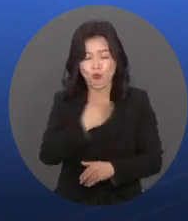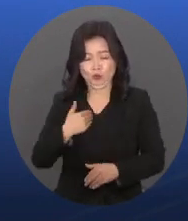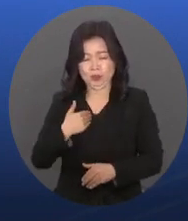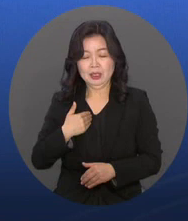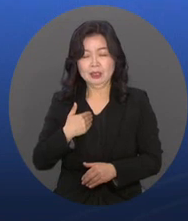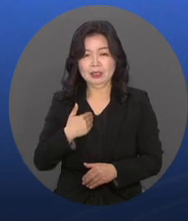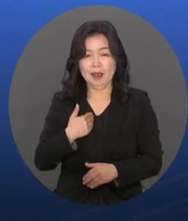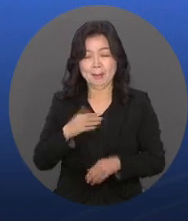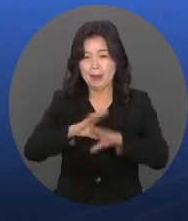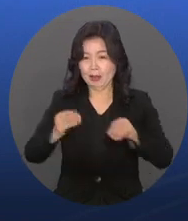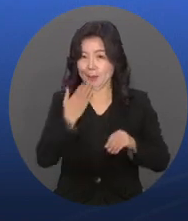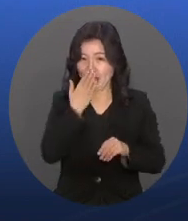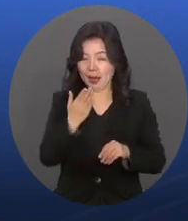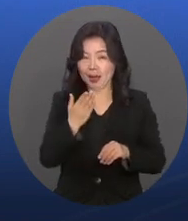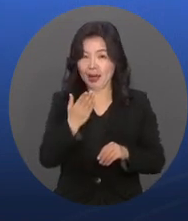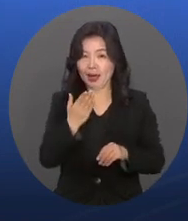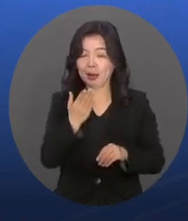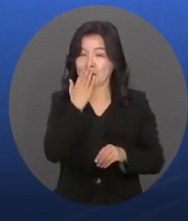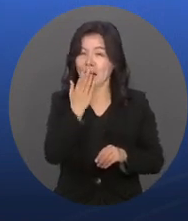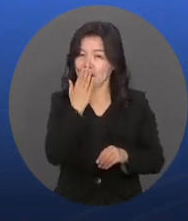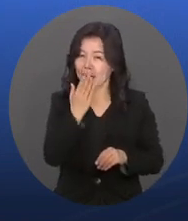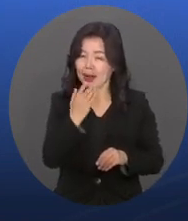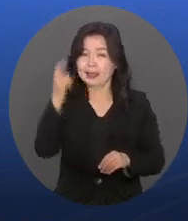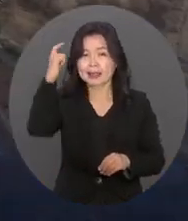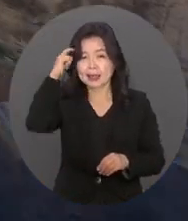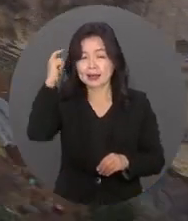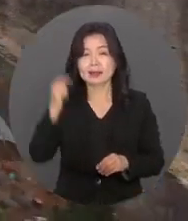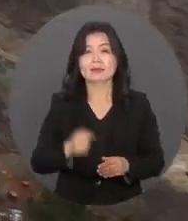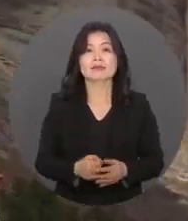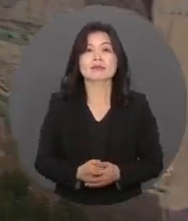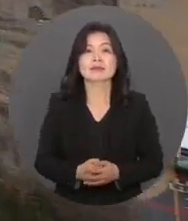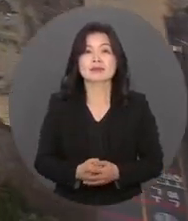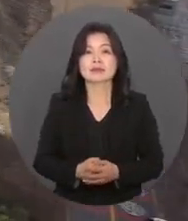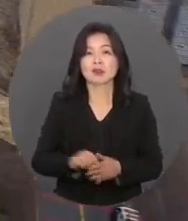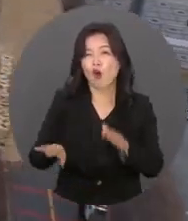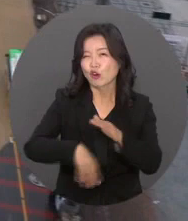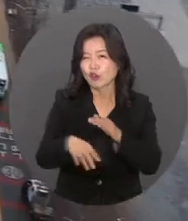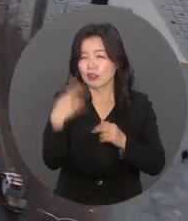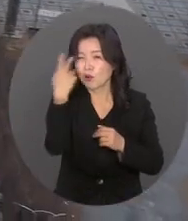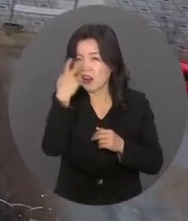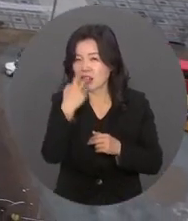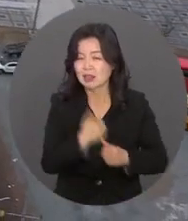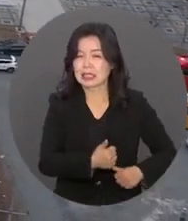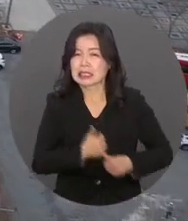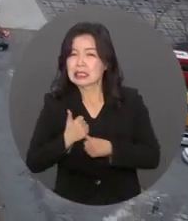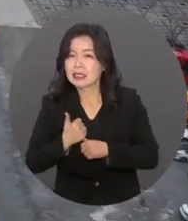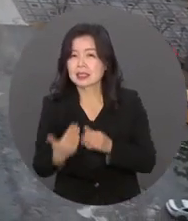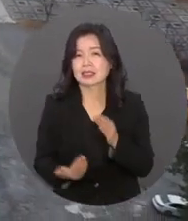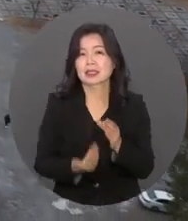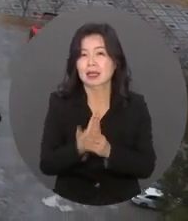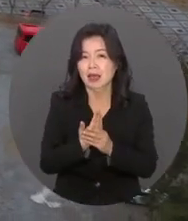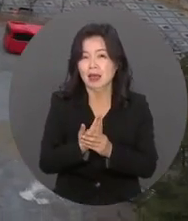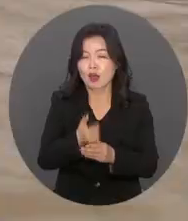있다 해가지고 가능할 것으로 저희도 판단을 했습니다. 부실한 시설 관리와 늑장 대처로 인해 일어난